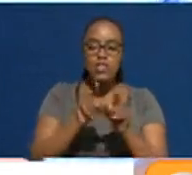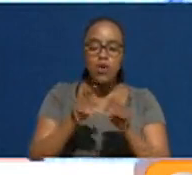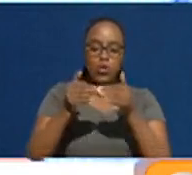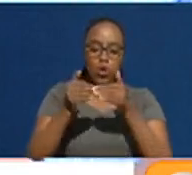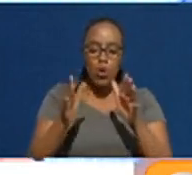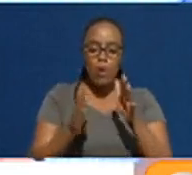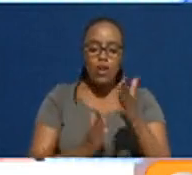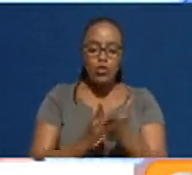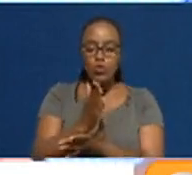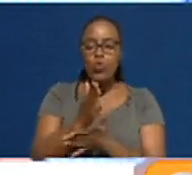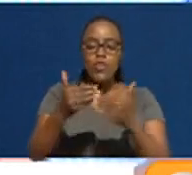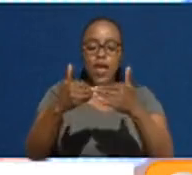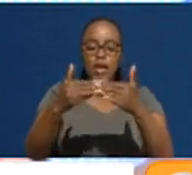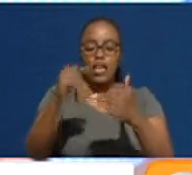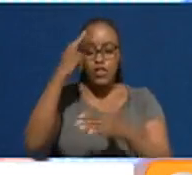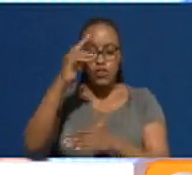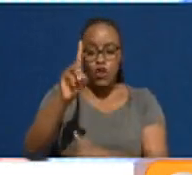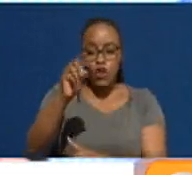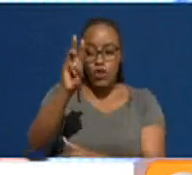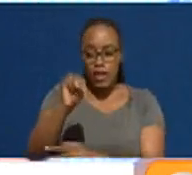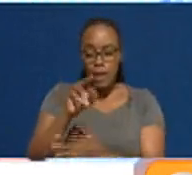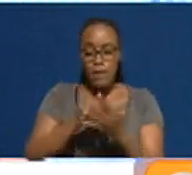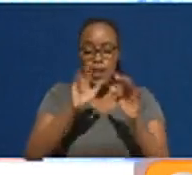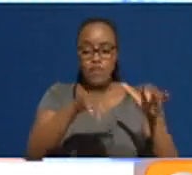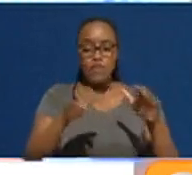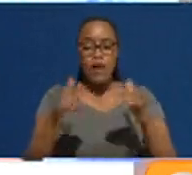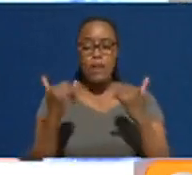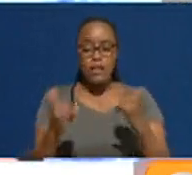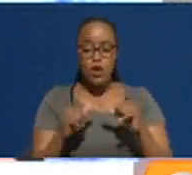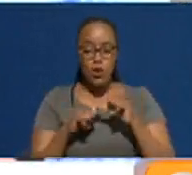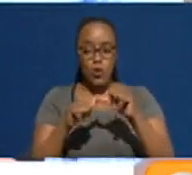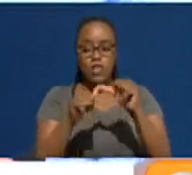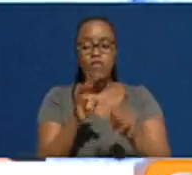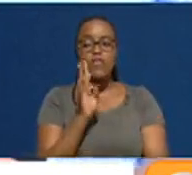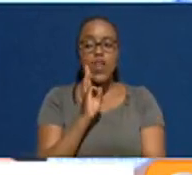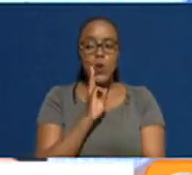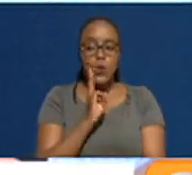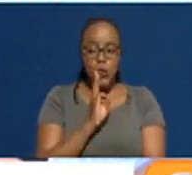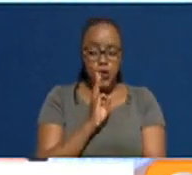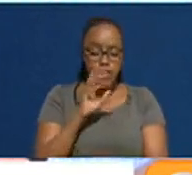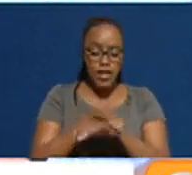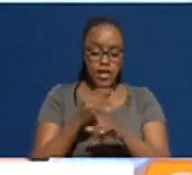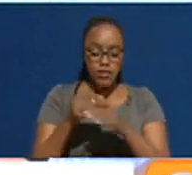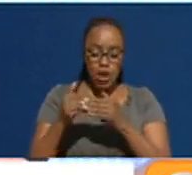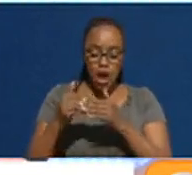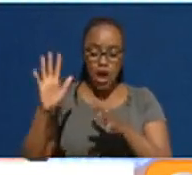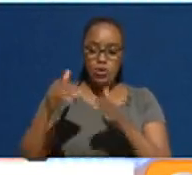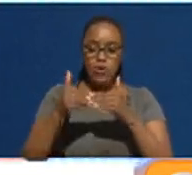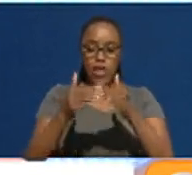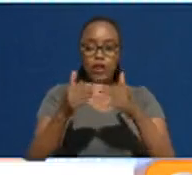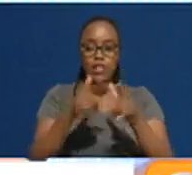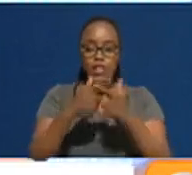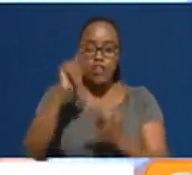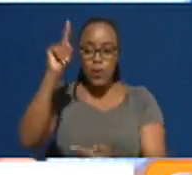yanafunguliwa kupita kwa gates za dam. Kwa hivyo kilimo ambacho kinaendelea hivi sasa, maji yalikuwa yanatoka kutoka kwa gate, na tulipunguza